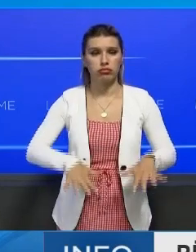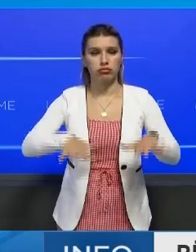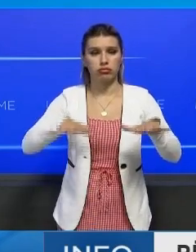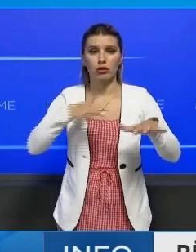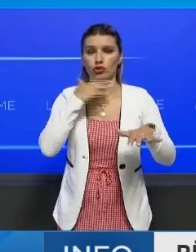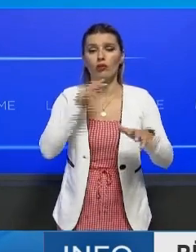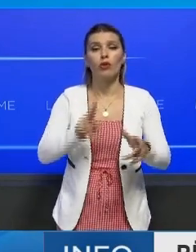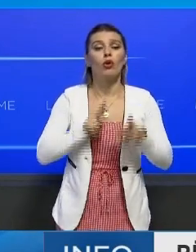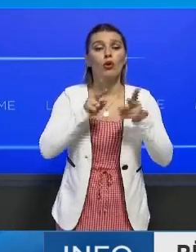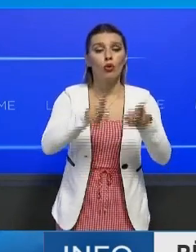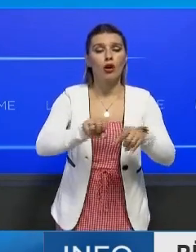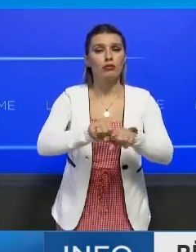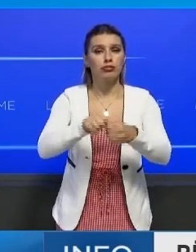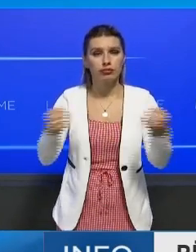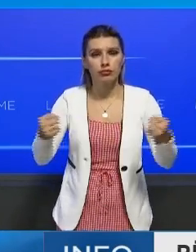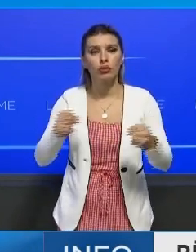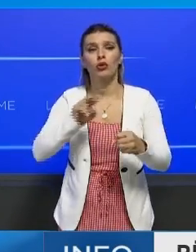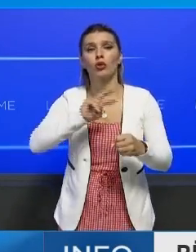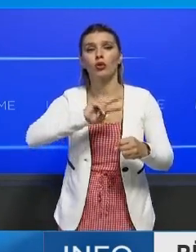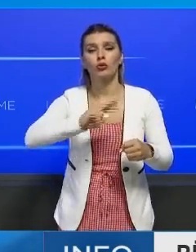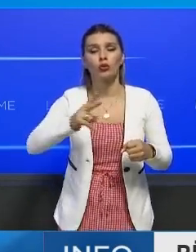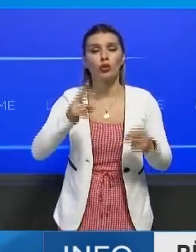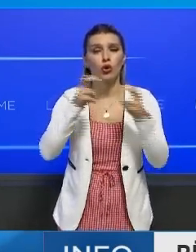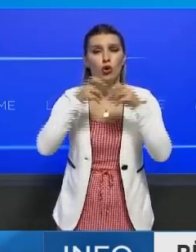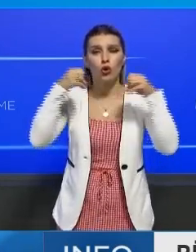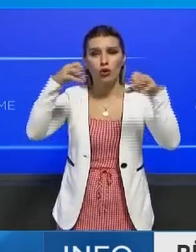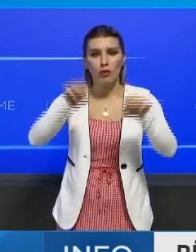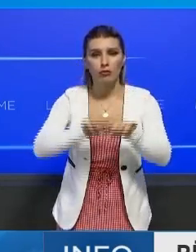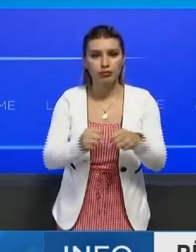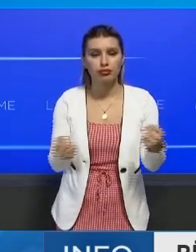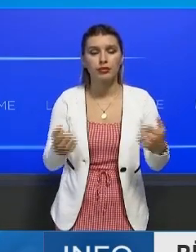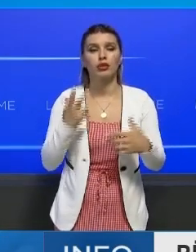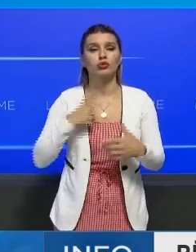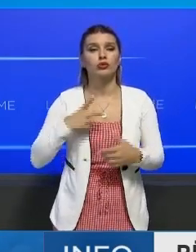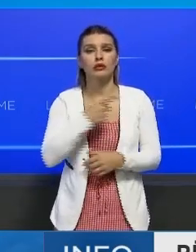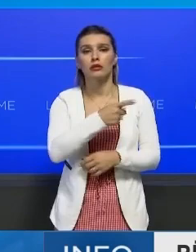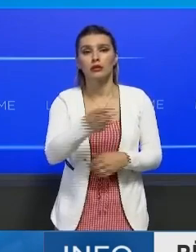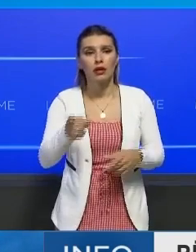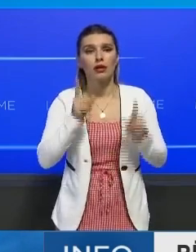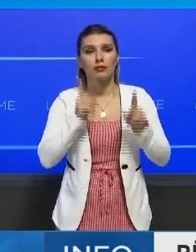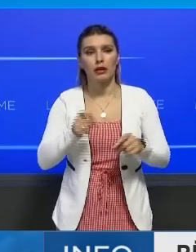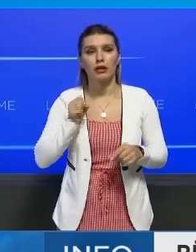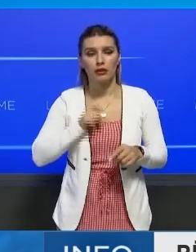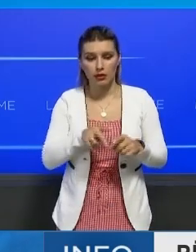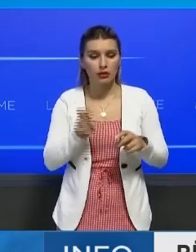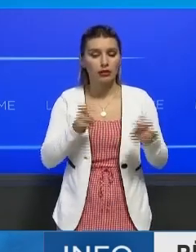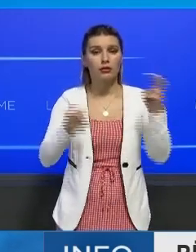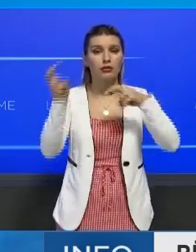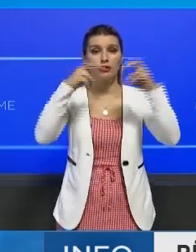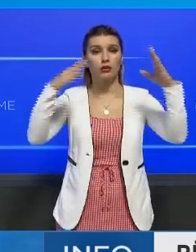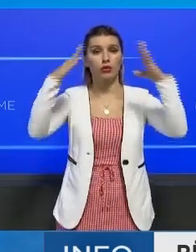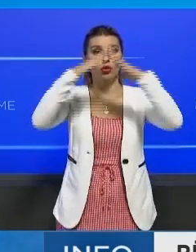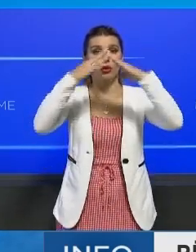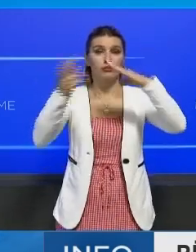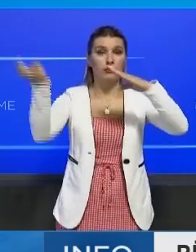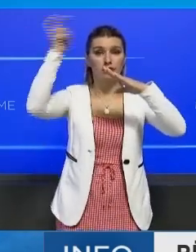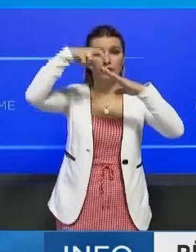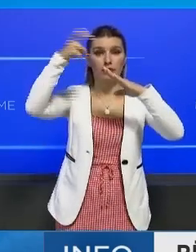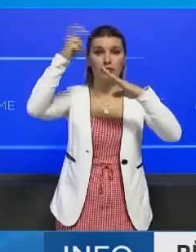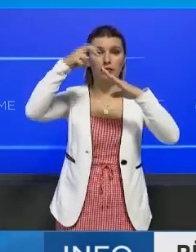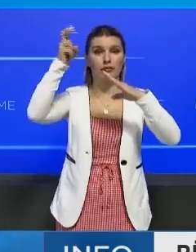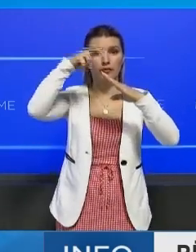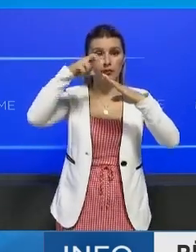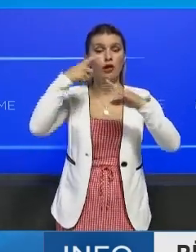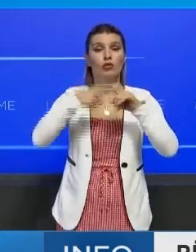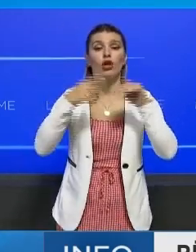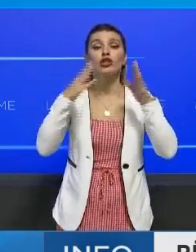edhe ura, të shkaktohen telashe në sistemin energetik, qytetarët i ka detyruar që të ngjiten në kulmet e shtëpive të tyre,